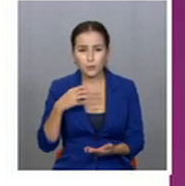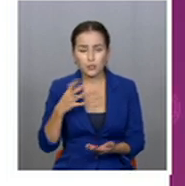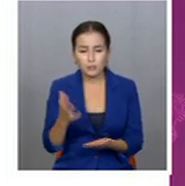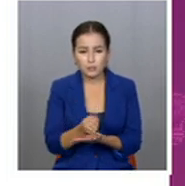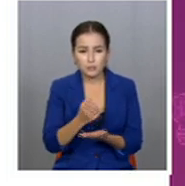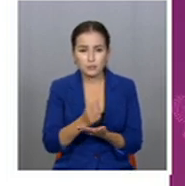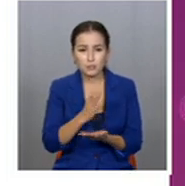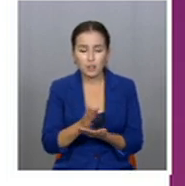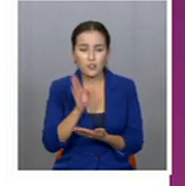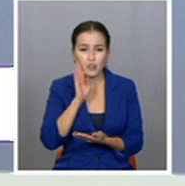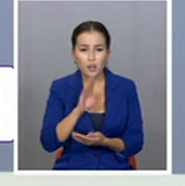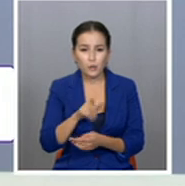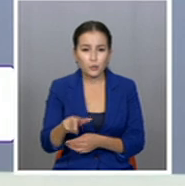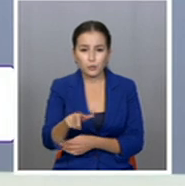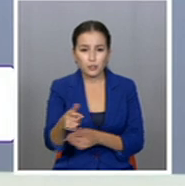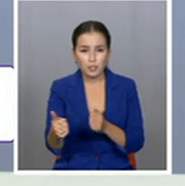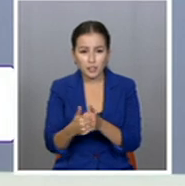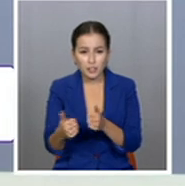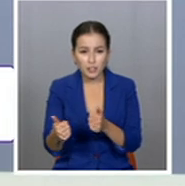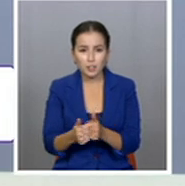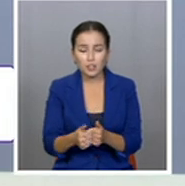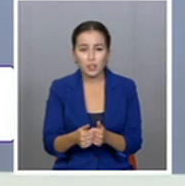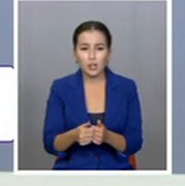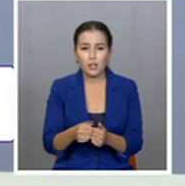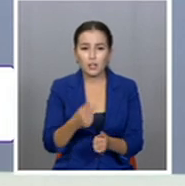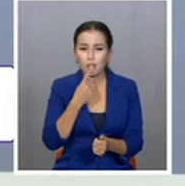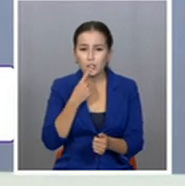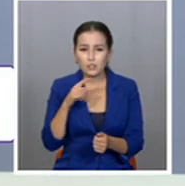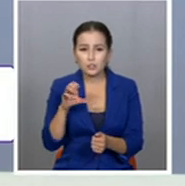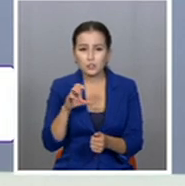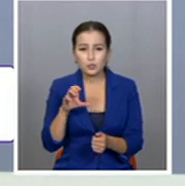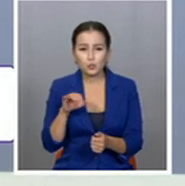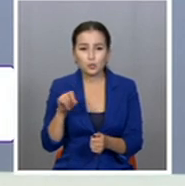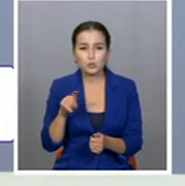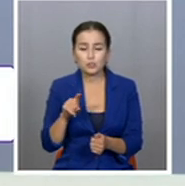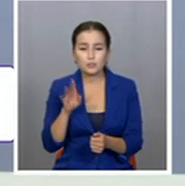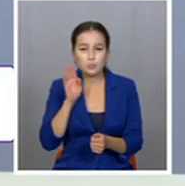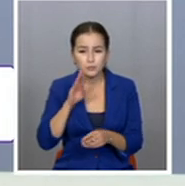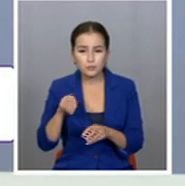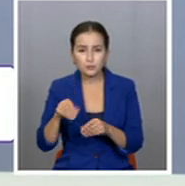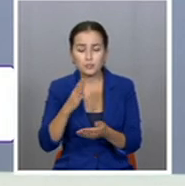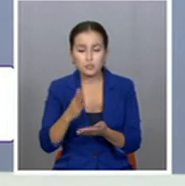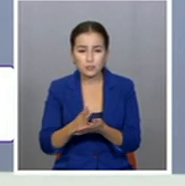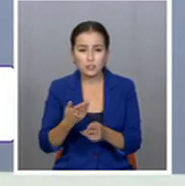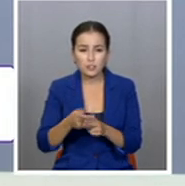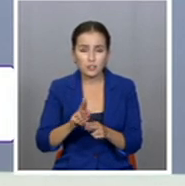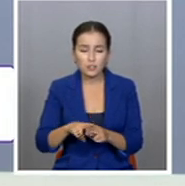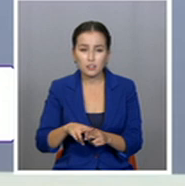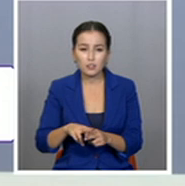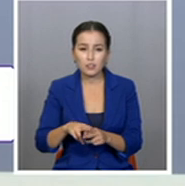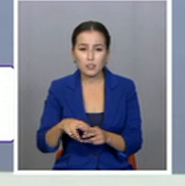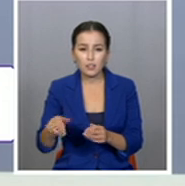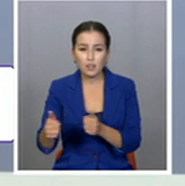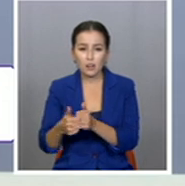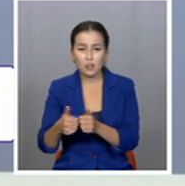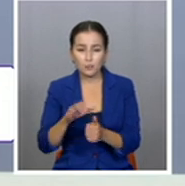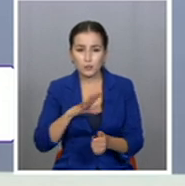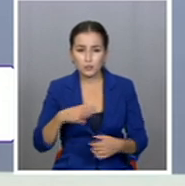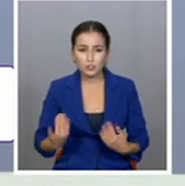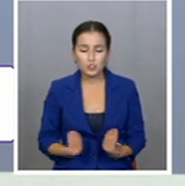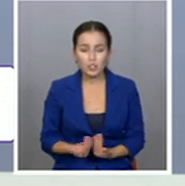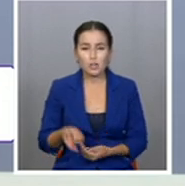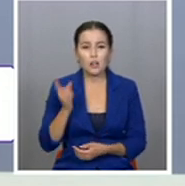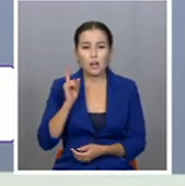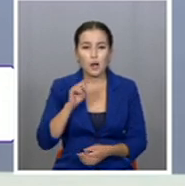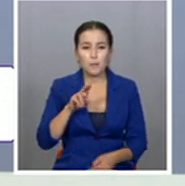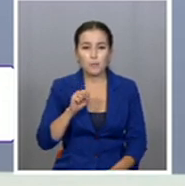өзен жағалаулары, тұщы су көздерінің аймақтарында қоныстанған. Ерте палеолитте